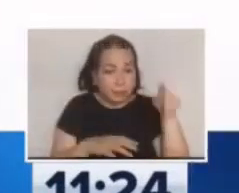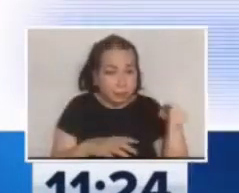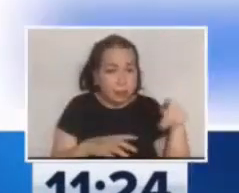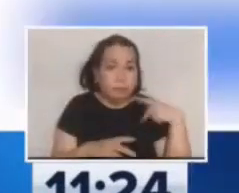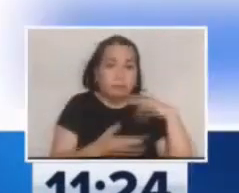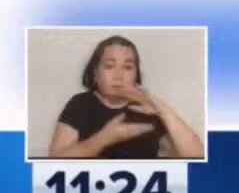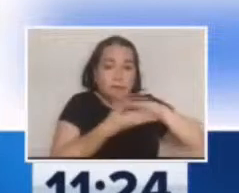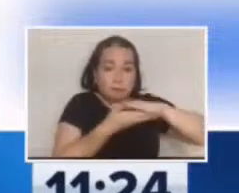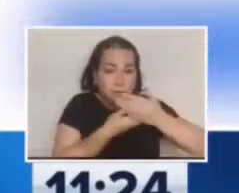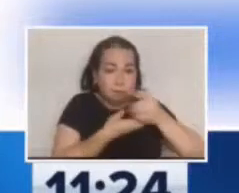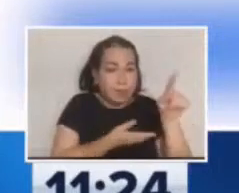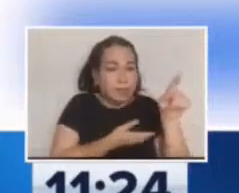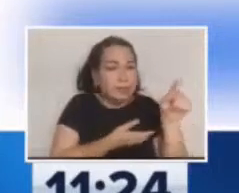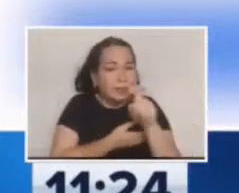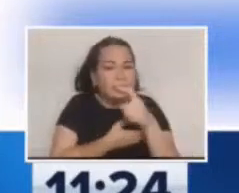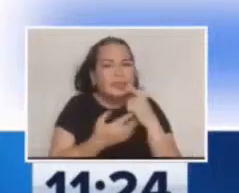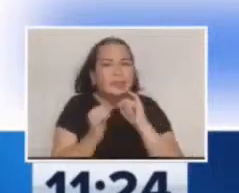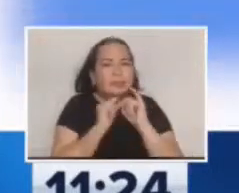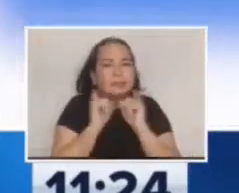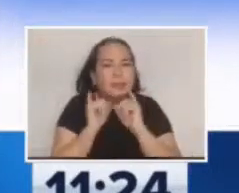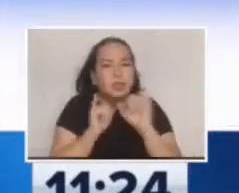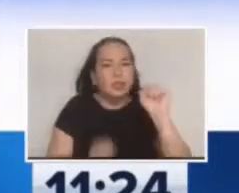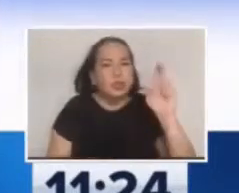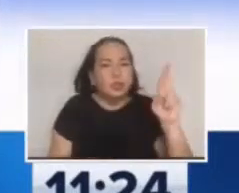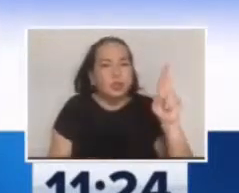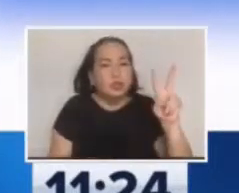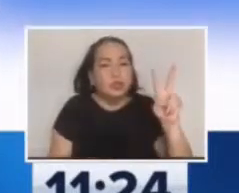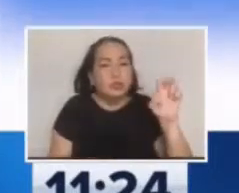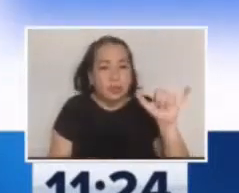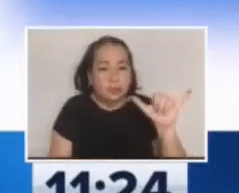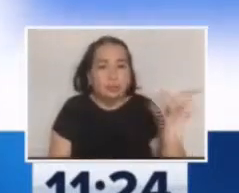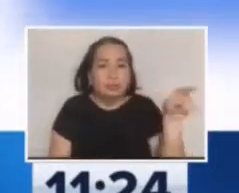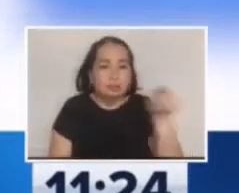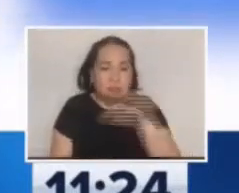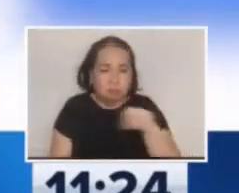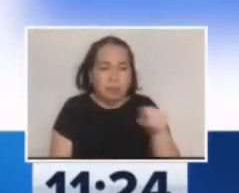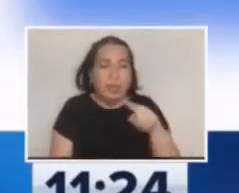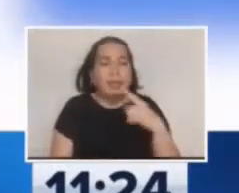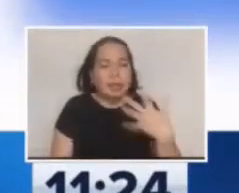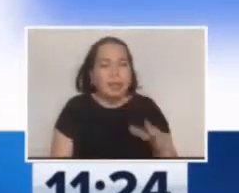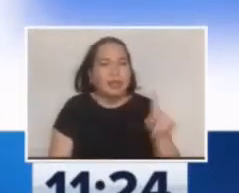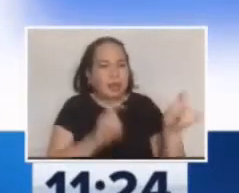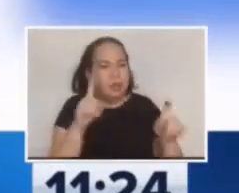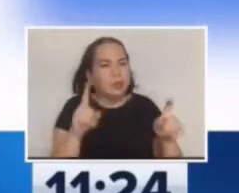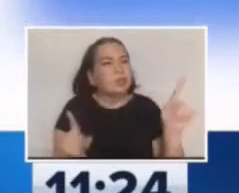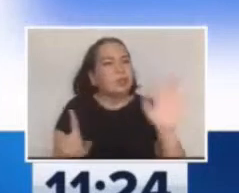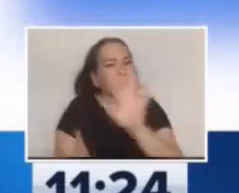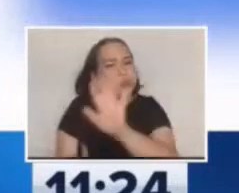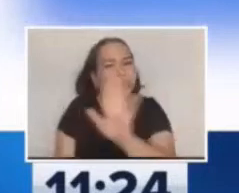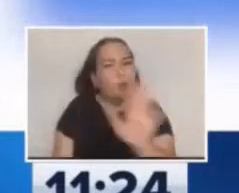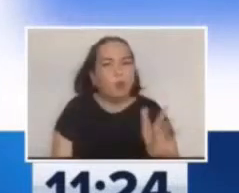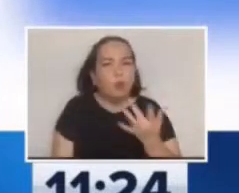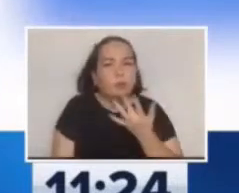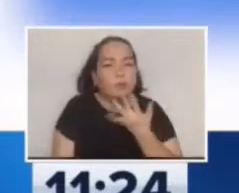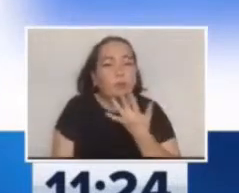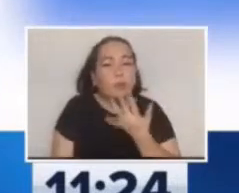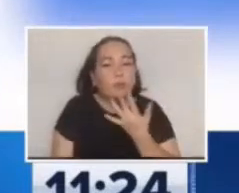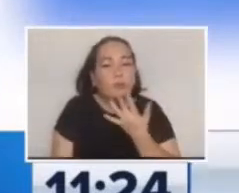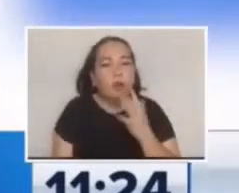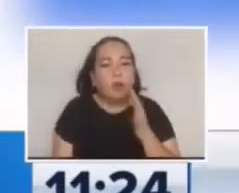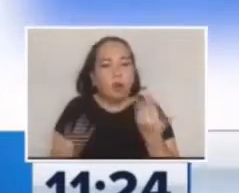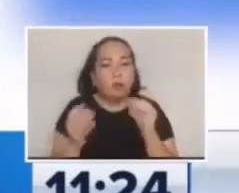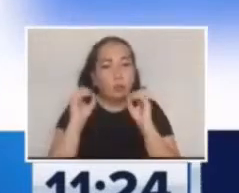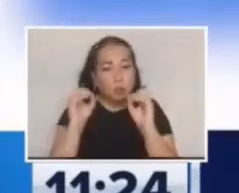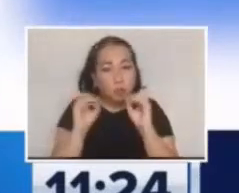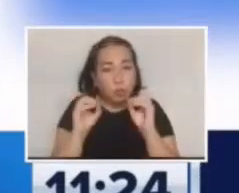pa nitong Mayo hanggang sa buwan ng Agosto bago formal na buksan yung